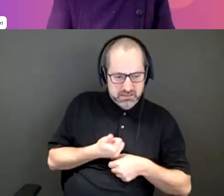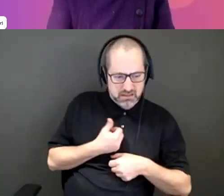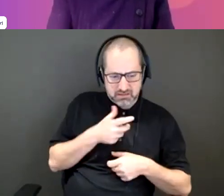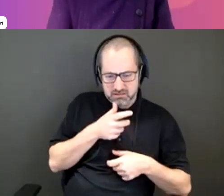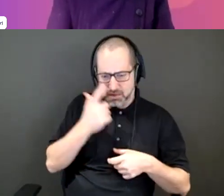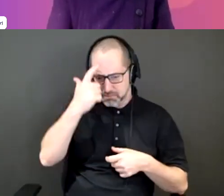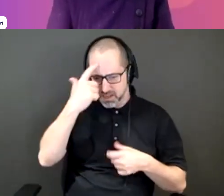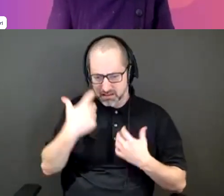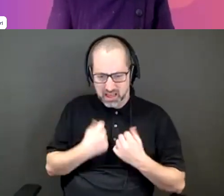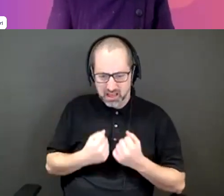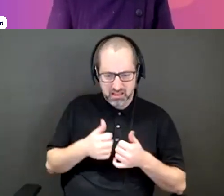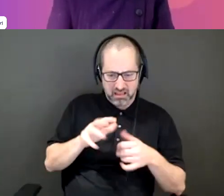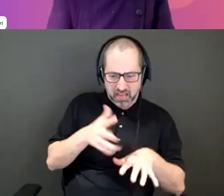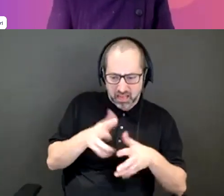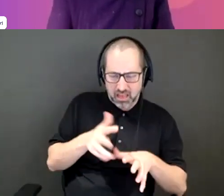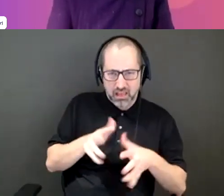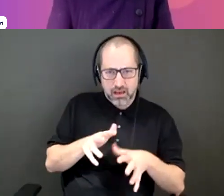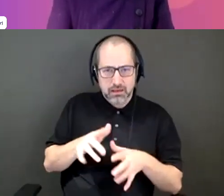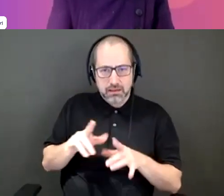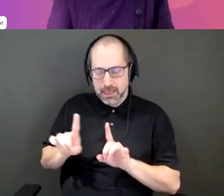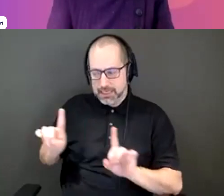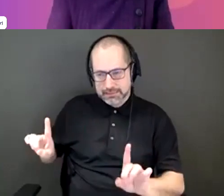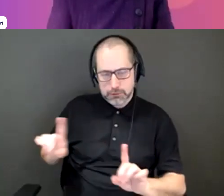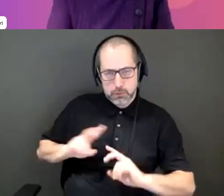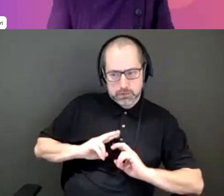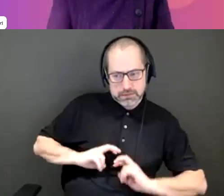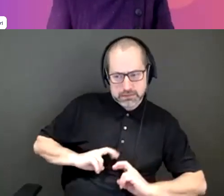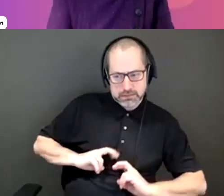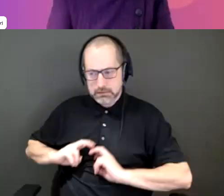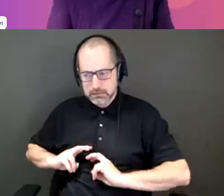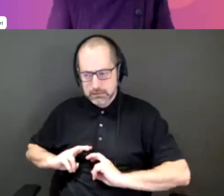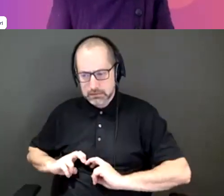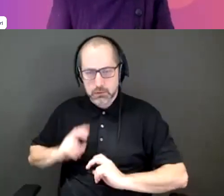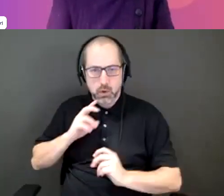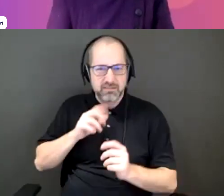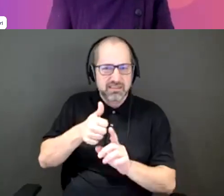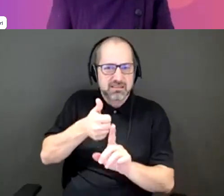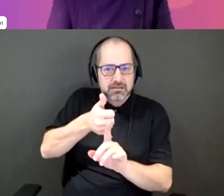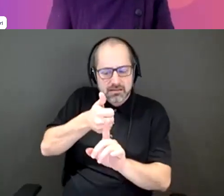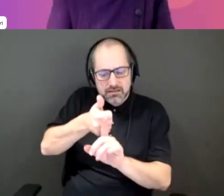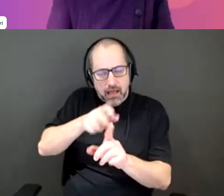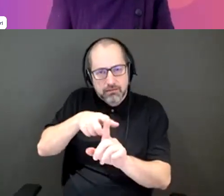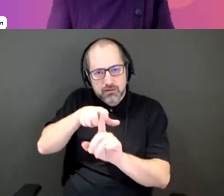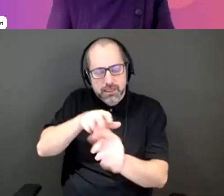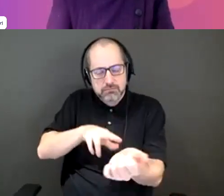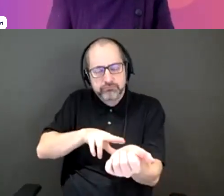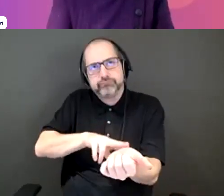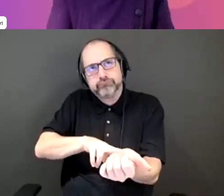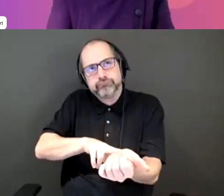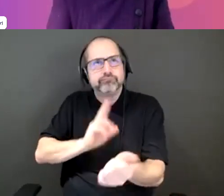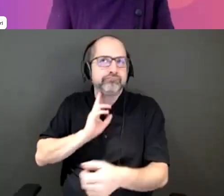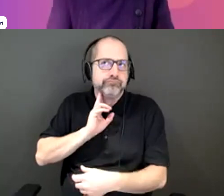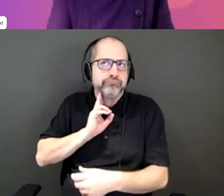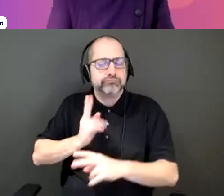on doute de soi-même si notre santé mentale donc est affectée vraiment c'est une façon de se vérifier soi-même